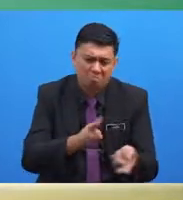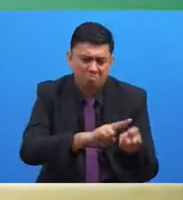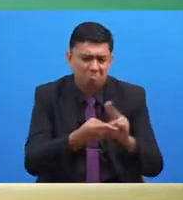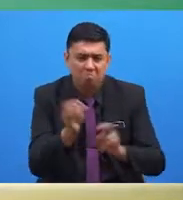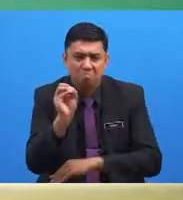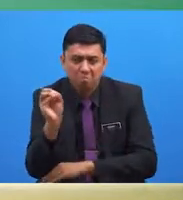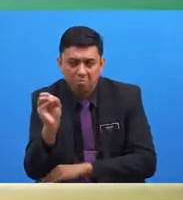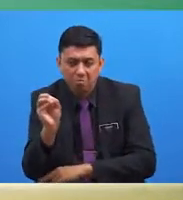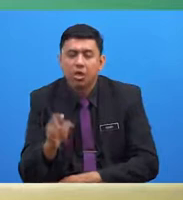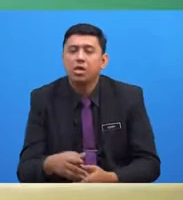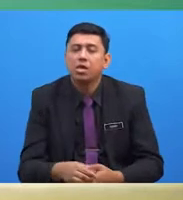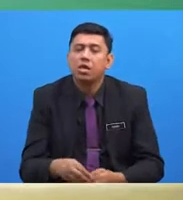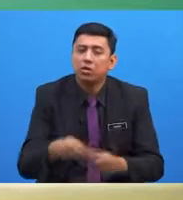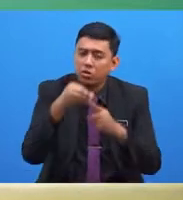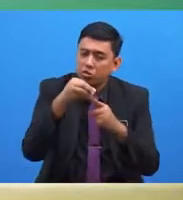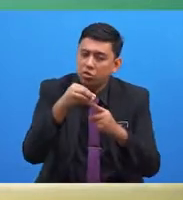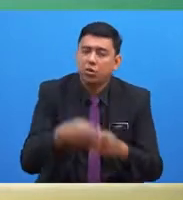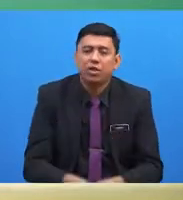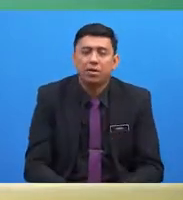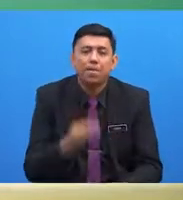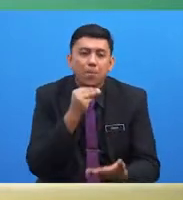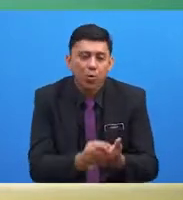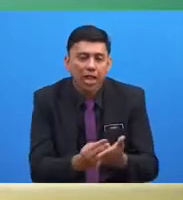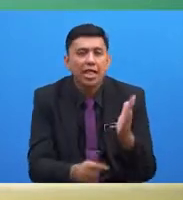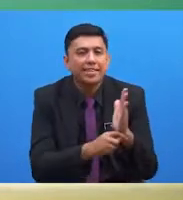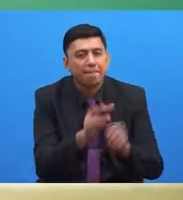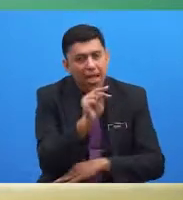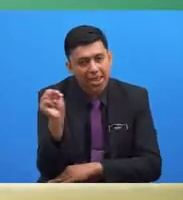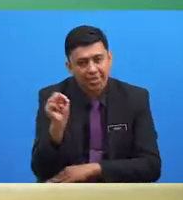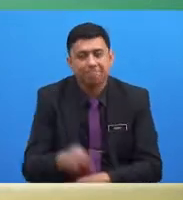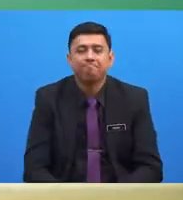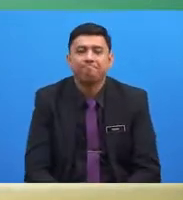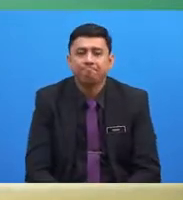berubah kecuali terdapat modal tambahan.